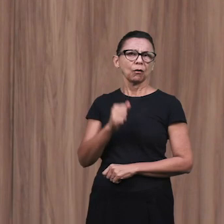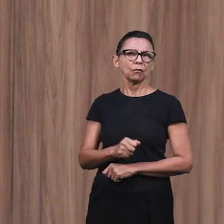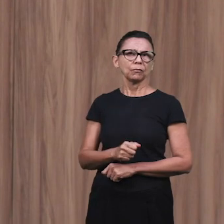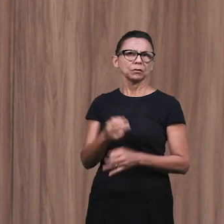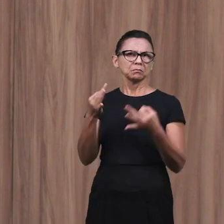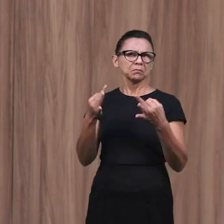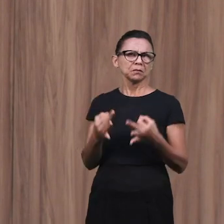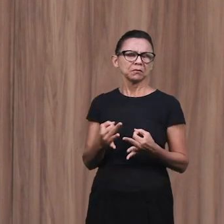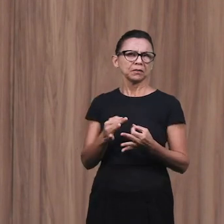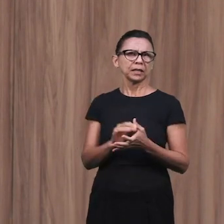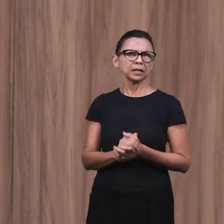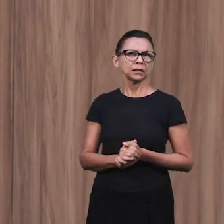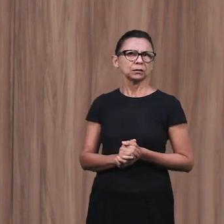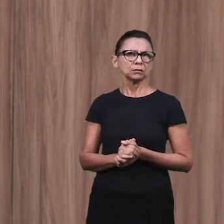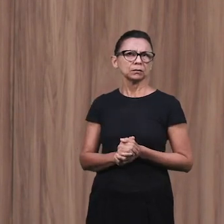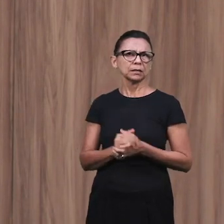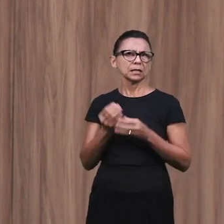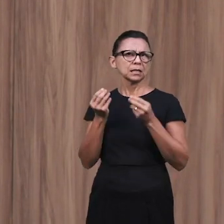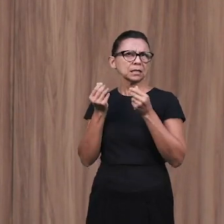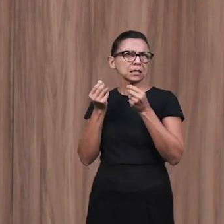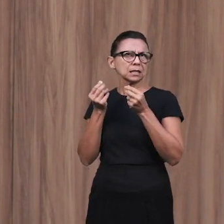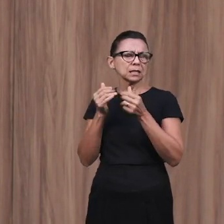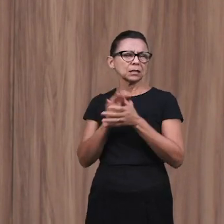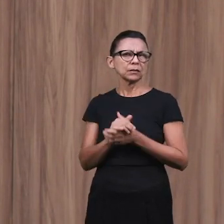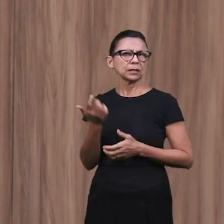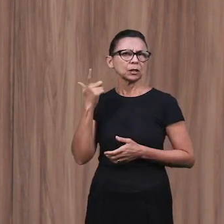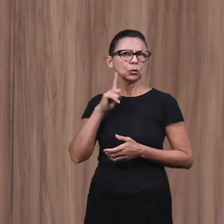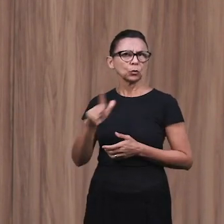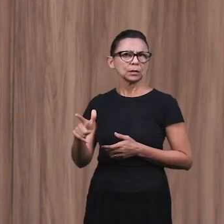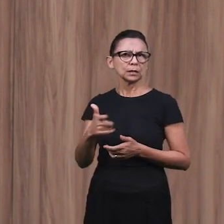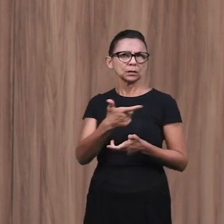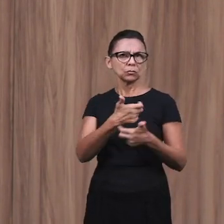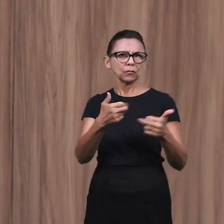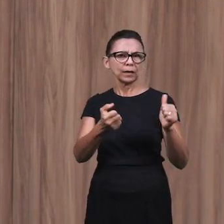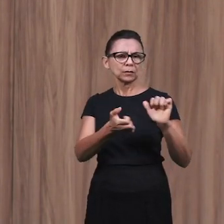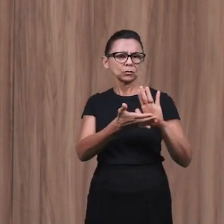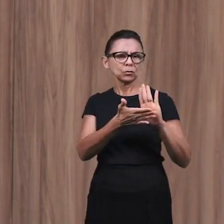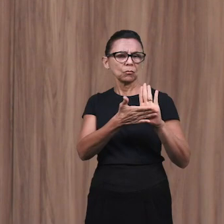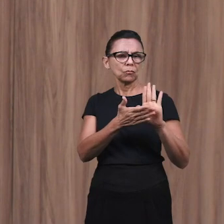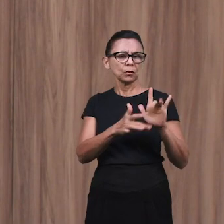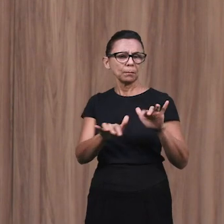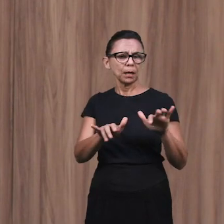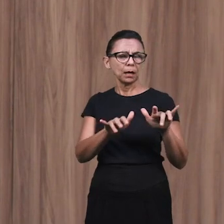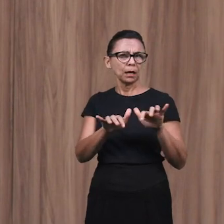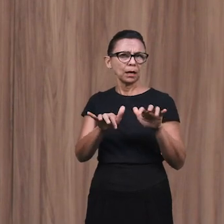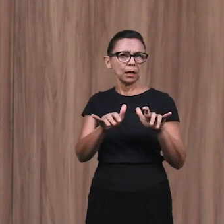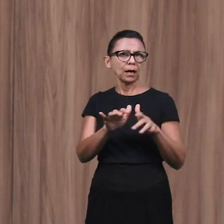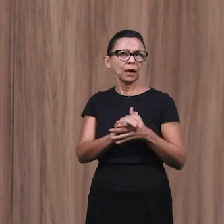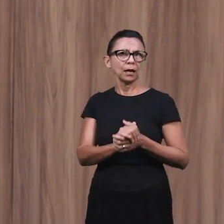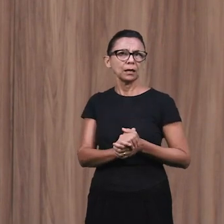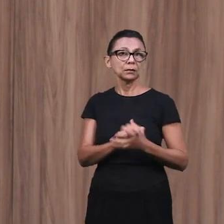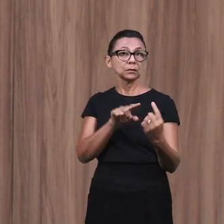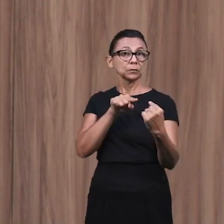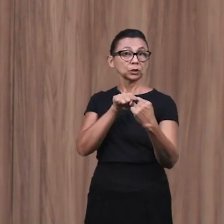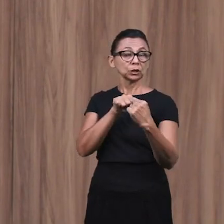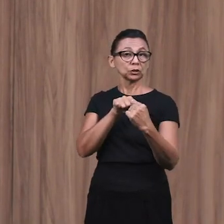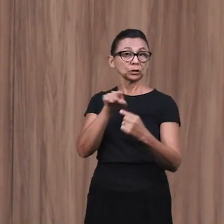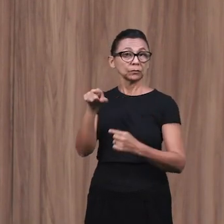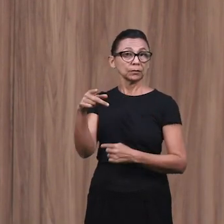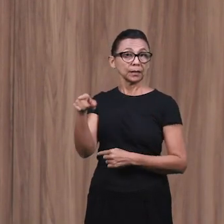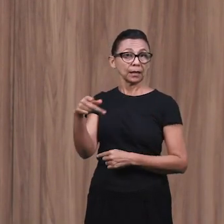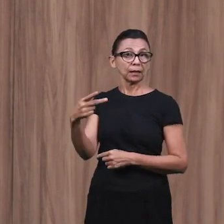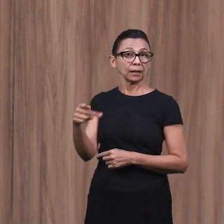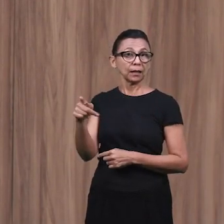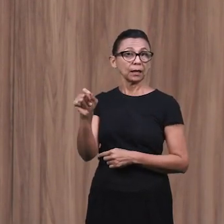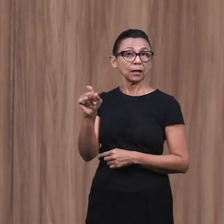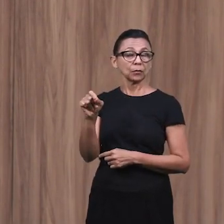absolue parce qu'elle arrive à jouer plusieurs louanges, aussi notre vignette. L'objectif plus grand